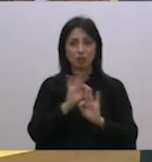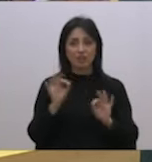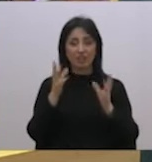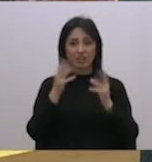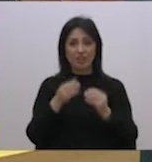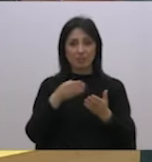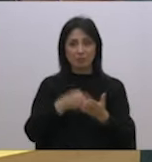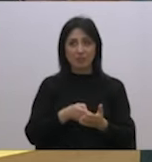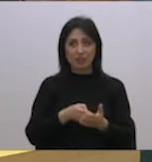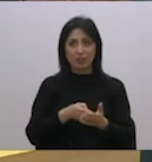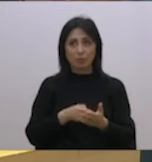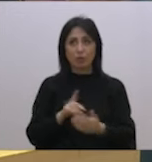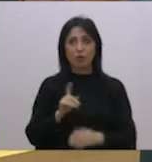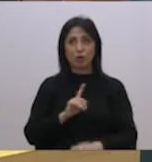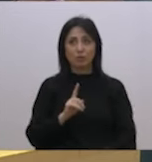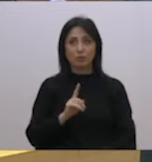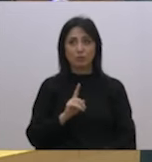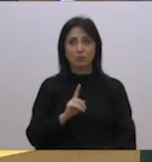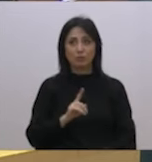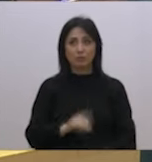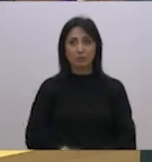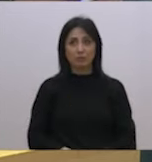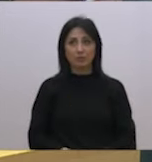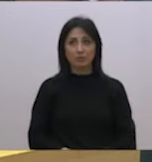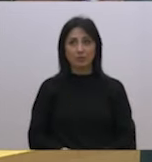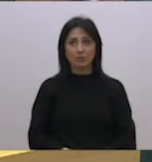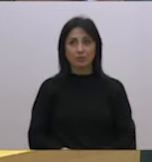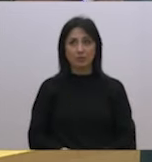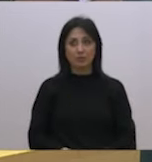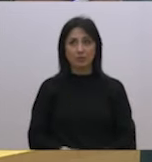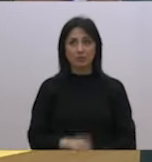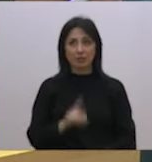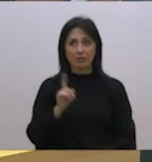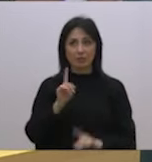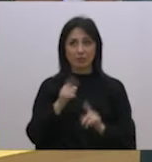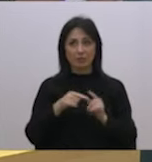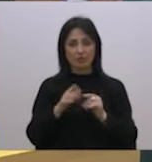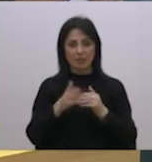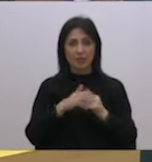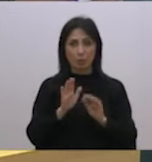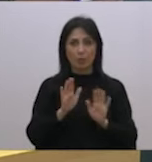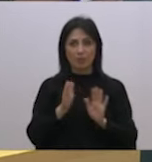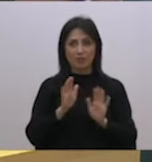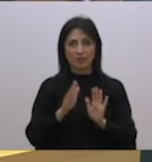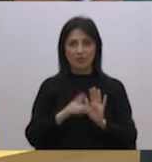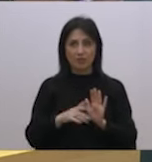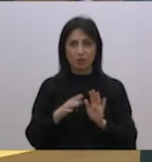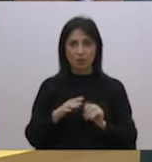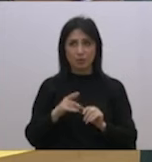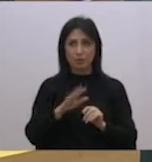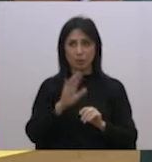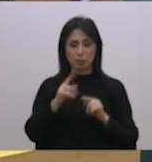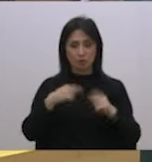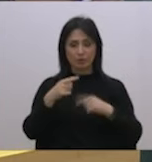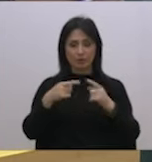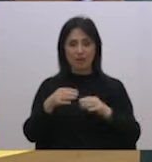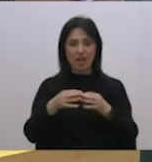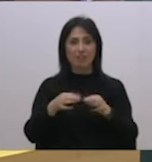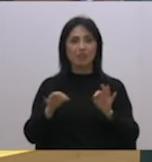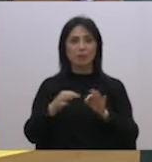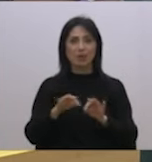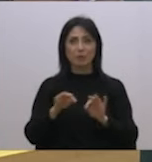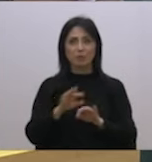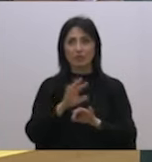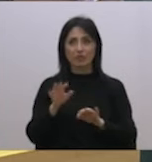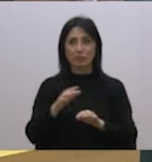dres. Ro, da, mișul lui Arti, că i cam gavar, da, flebi. Trebuie am uzi da, celța, ci sulam, gandha, uși pleva zei cu halke,